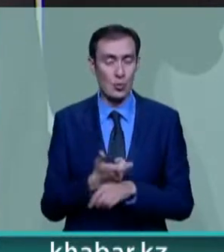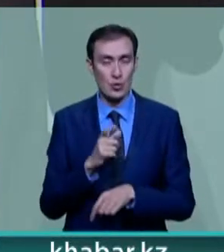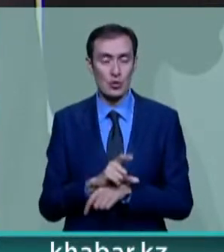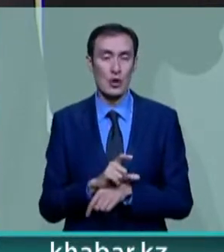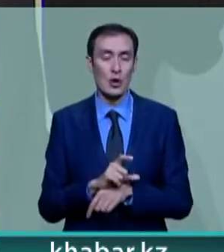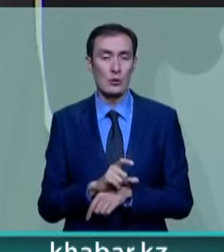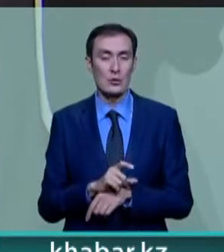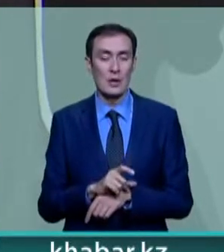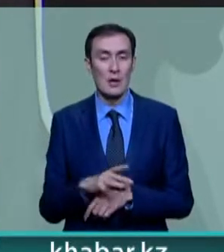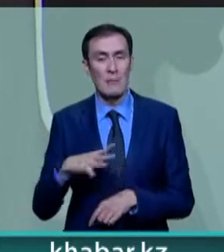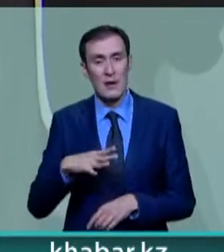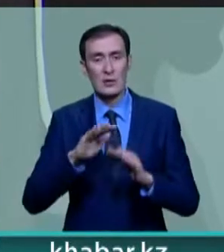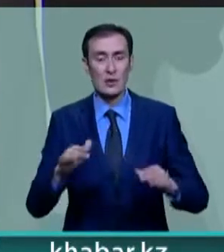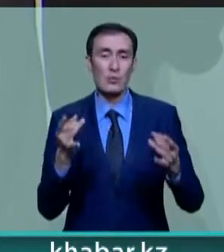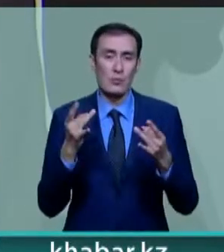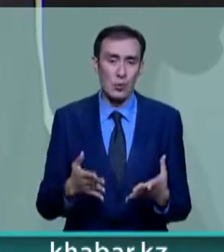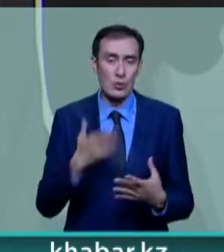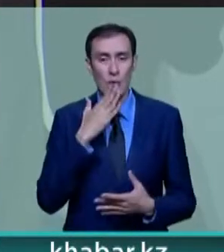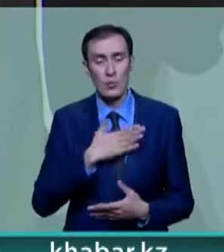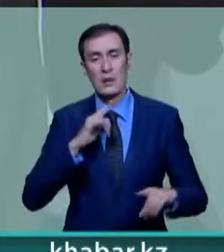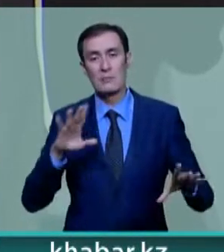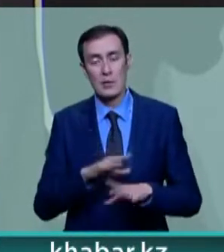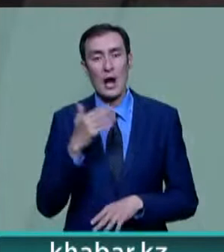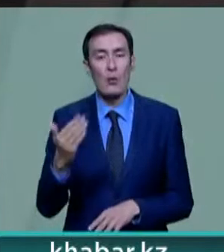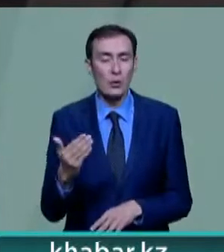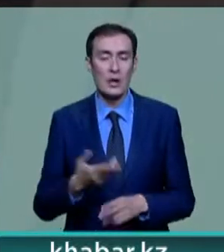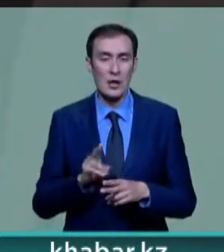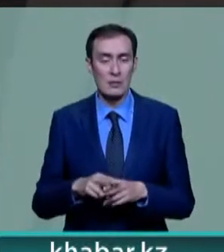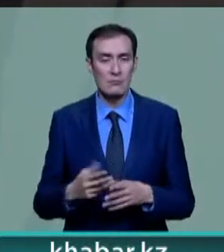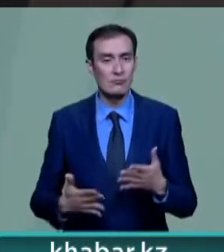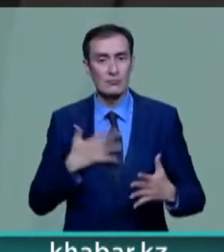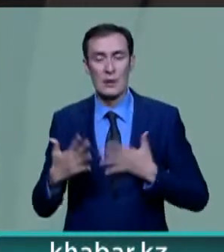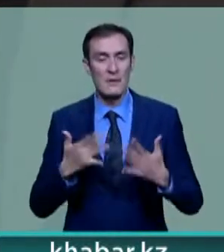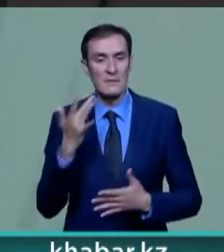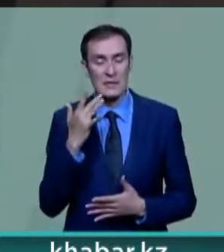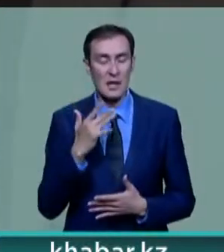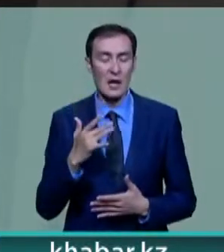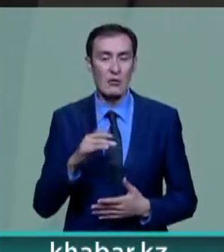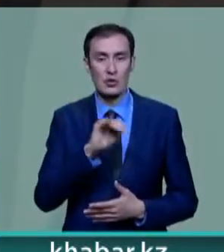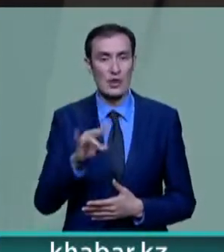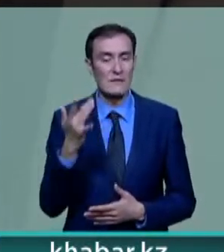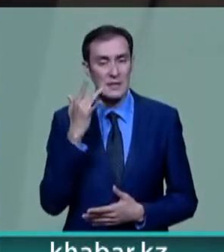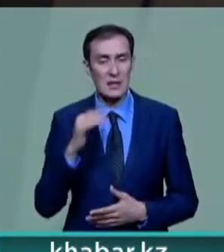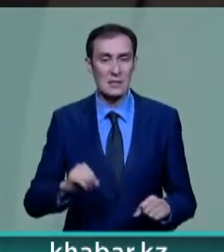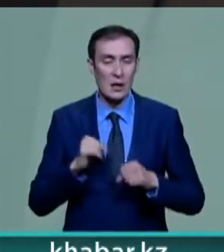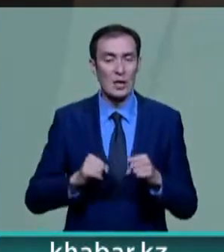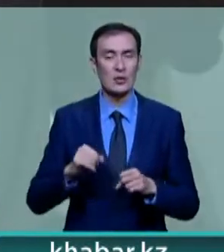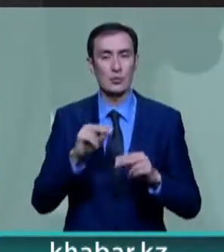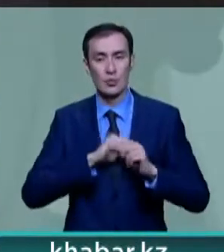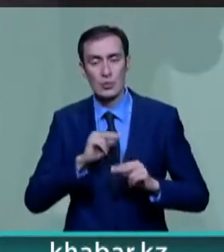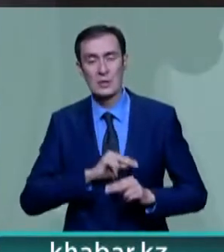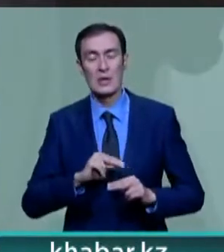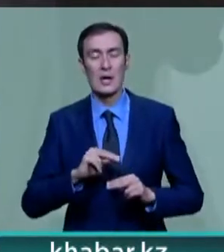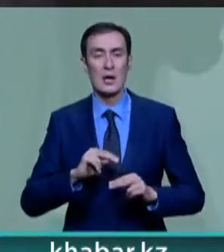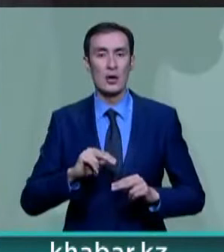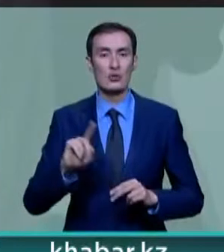вот бывают дети такие, ну просто любят петь, а он живет этим. Мы постоянно в форме, потому что Жан все время работает, все время трудится.